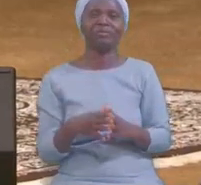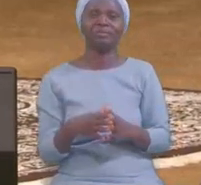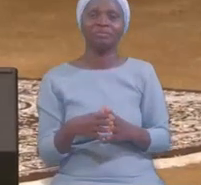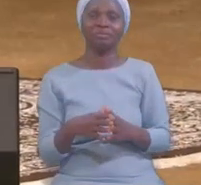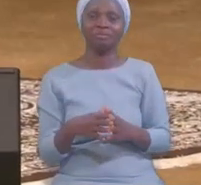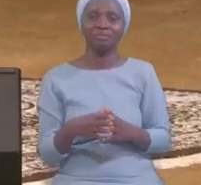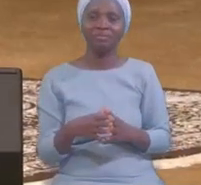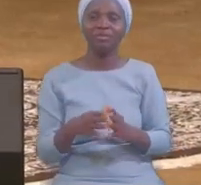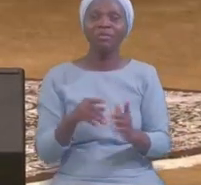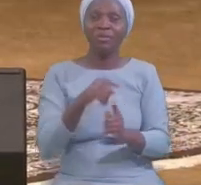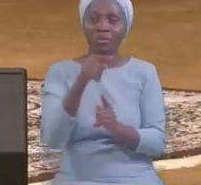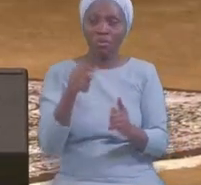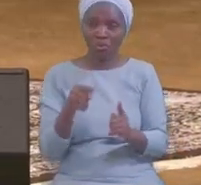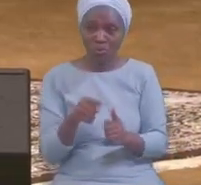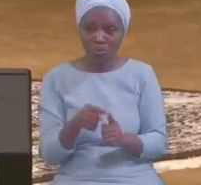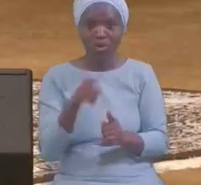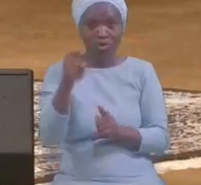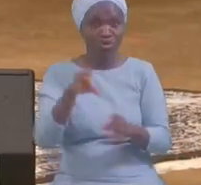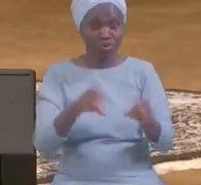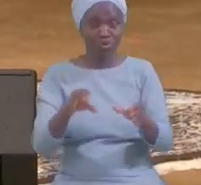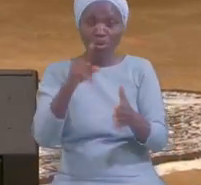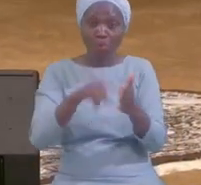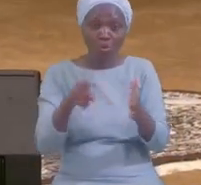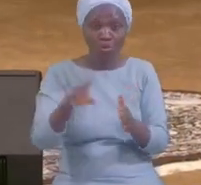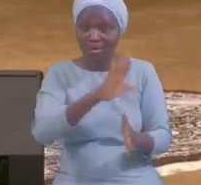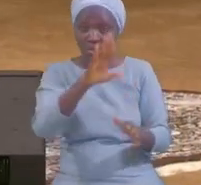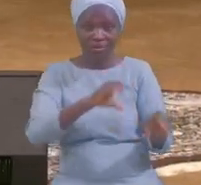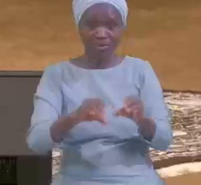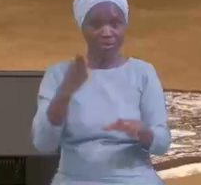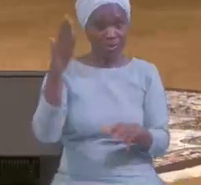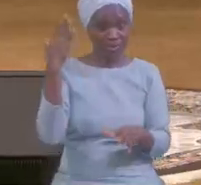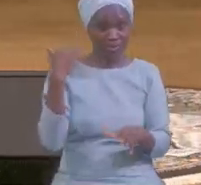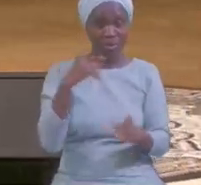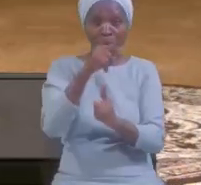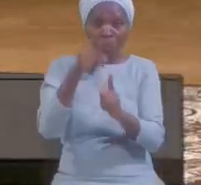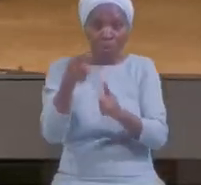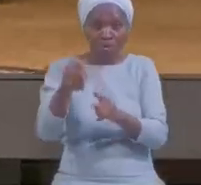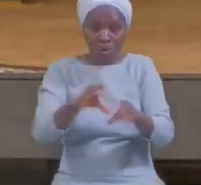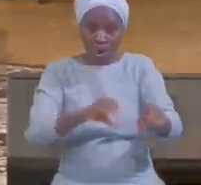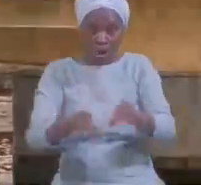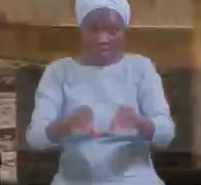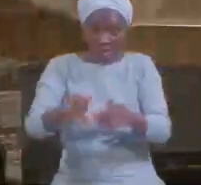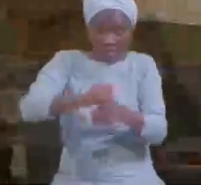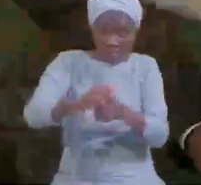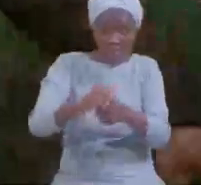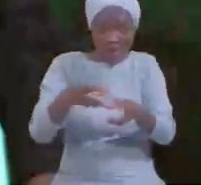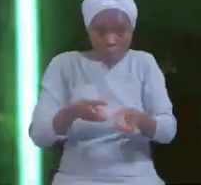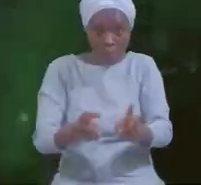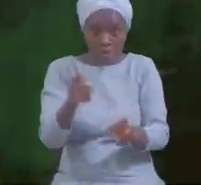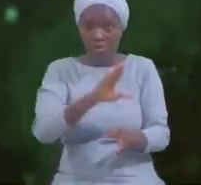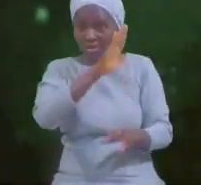Quand il fait ce que tu n'avais jamais fait, quand tu agis de la façon dont tu n'avais jamais